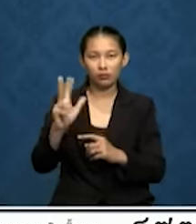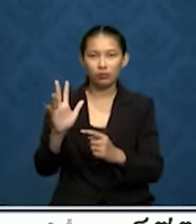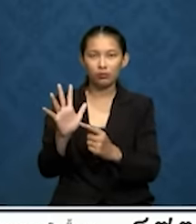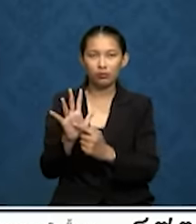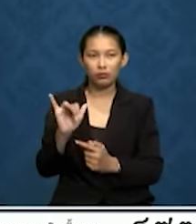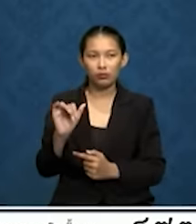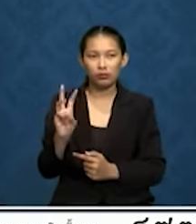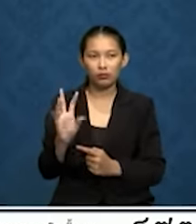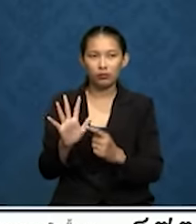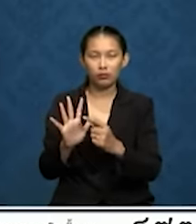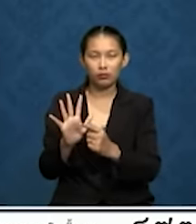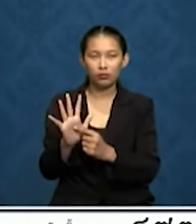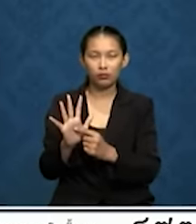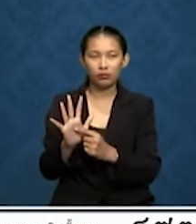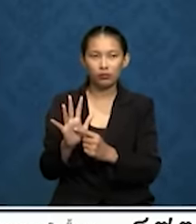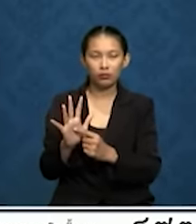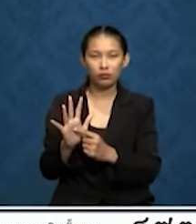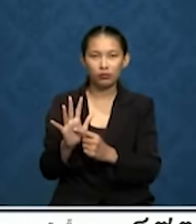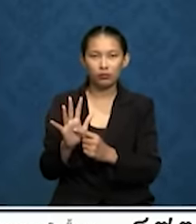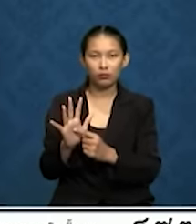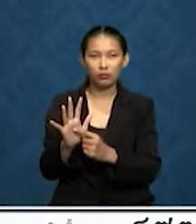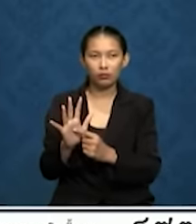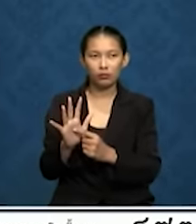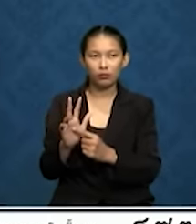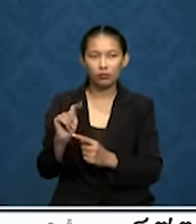ยวัฒน์เป้าเปี่ยมทรัพย